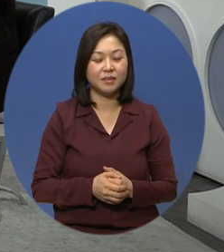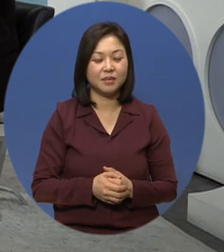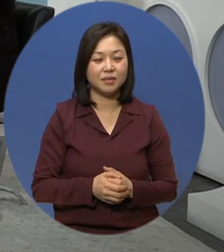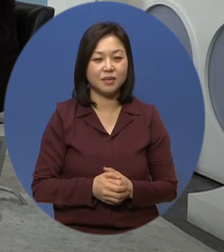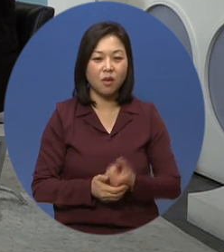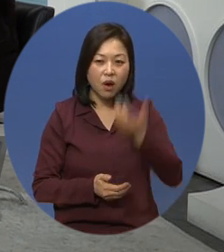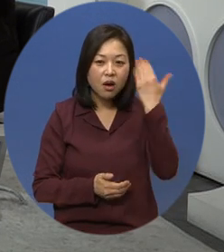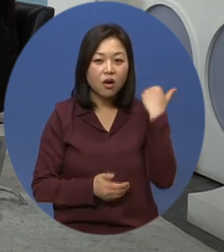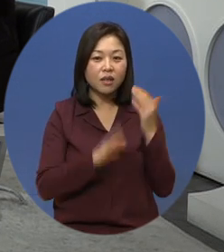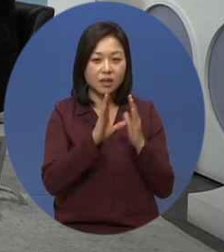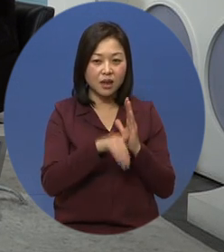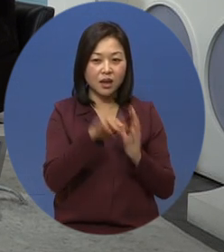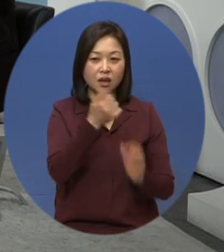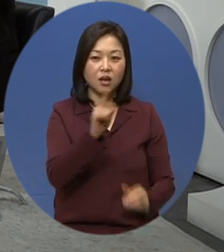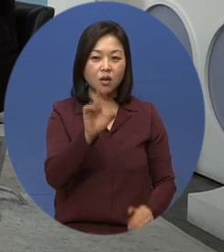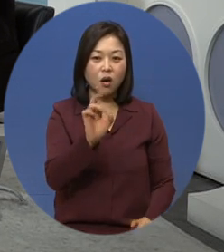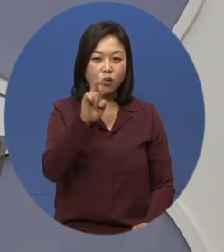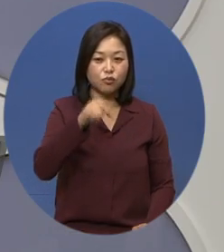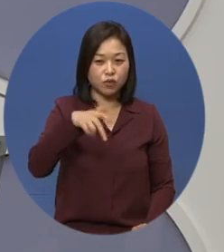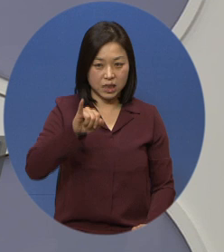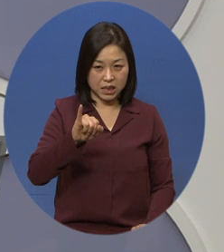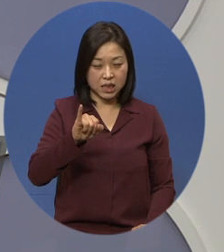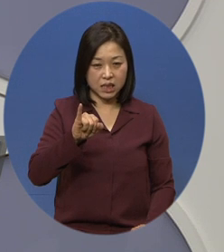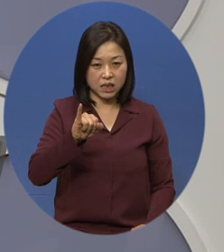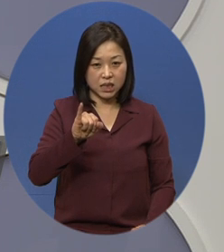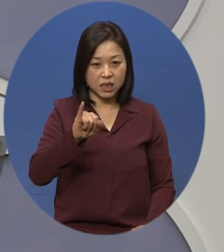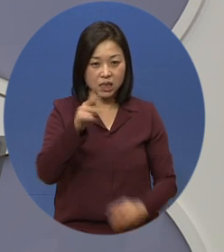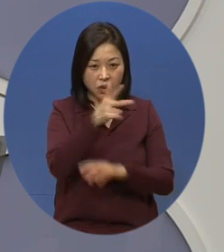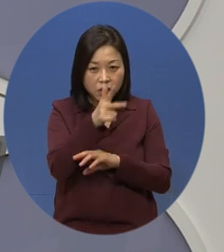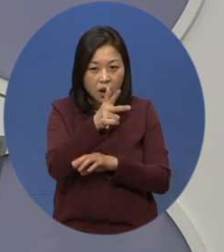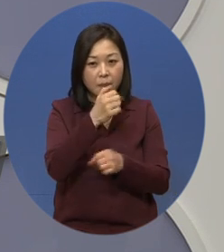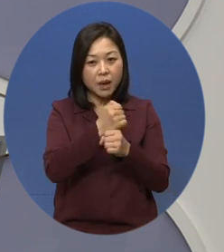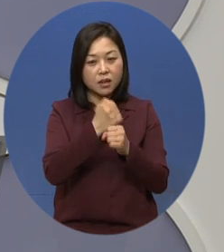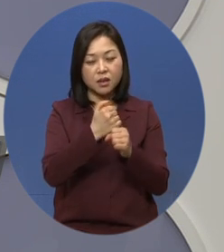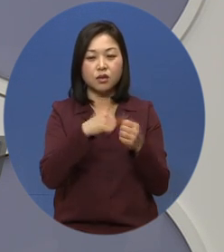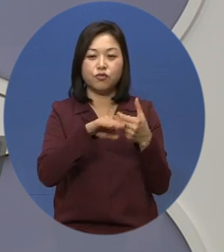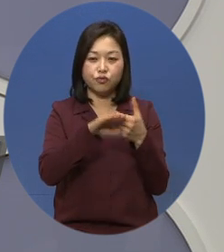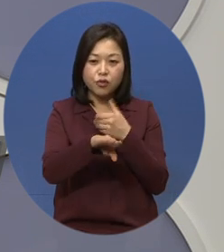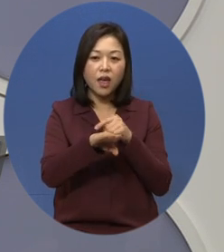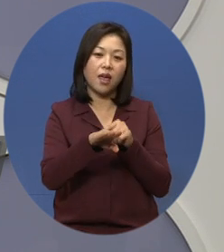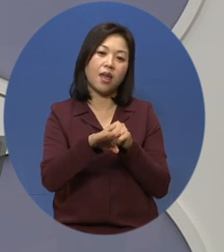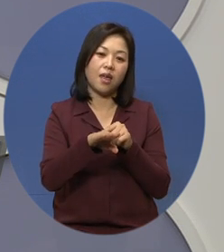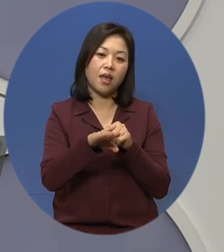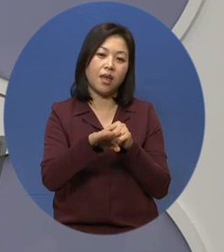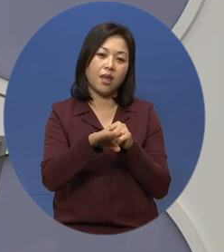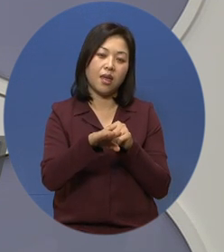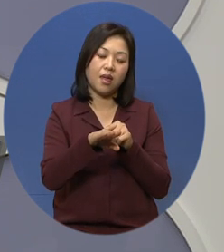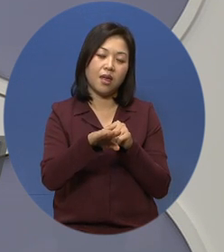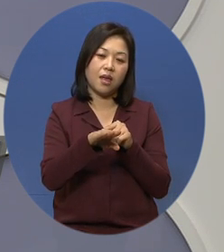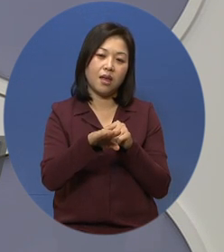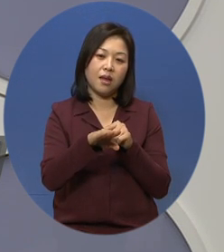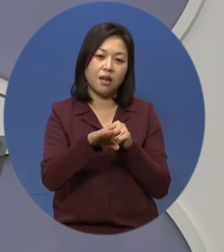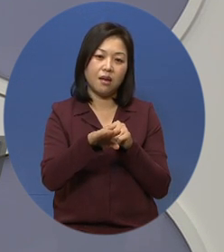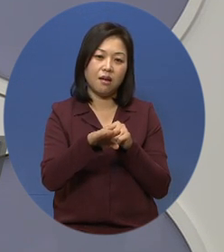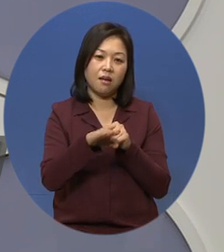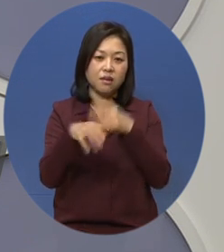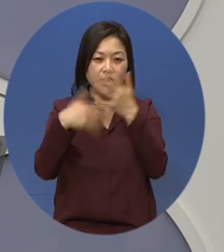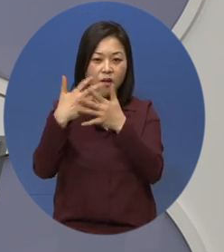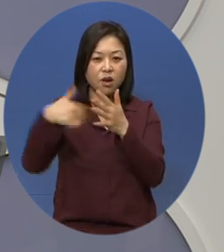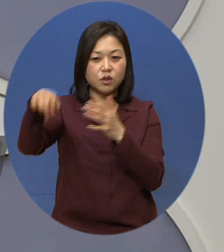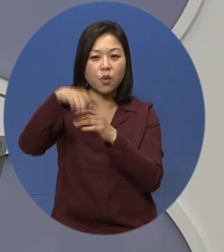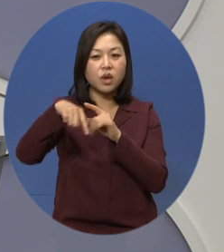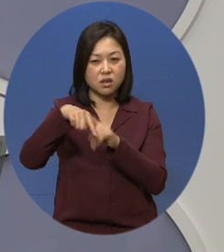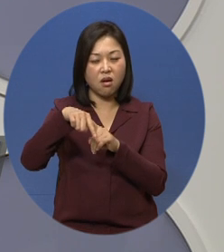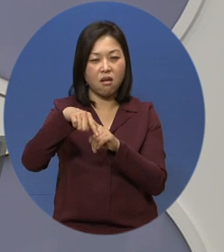이 항 굳이 이후에 으 이제 후유증으로 이제 영화 쪽에서 어떻게 거의